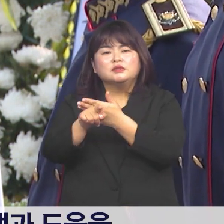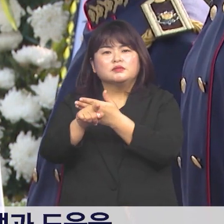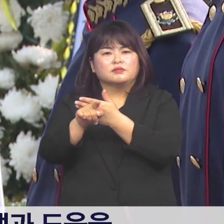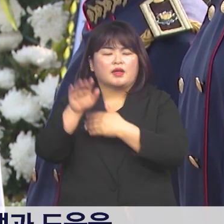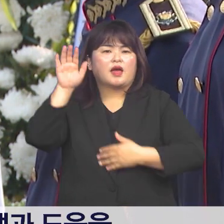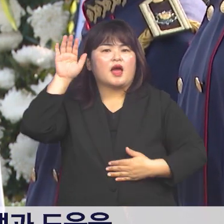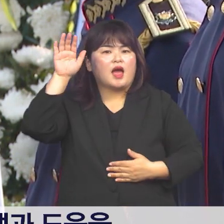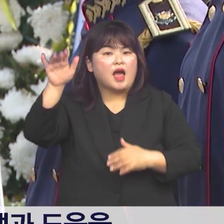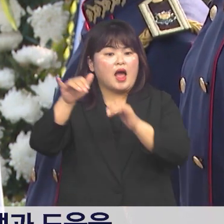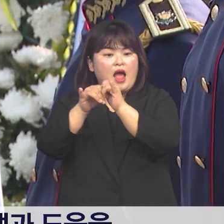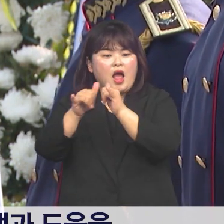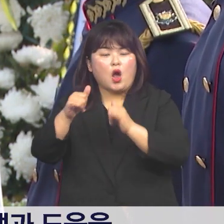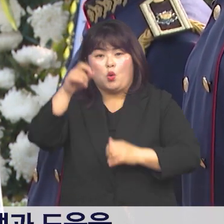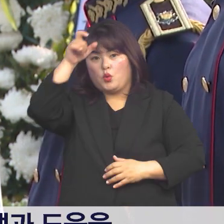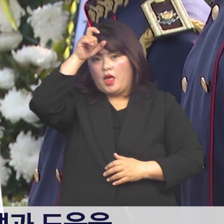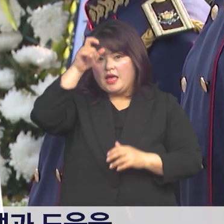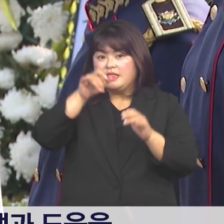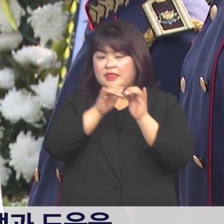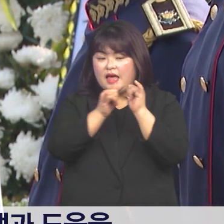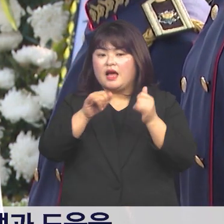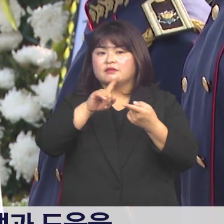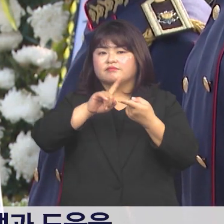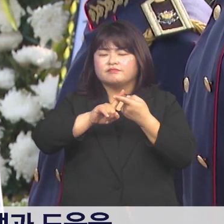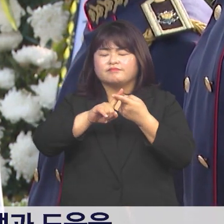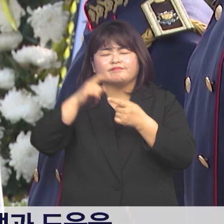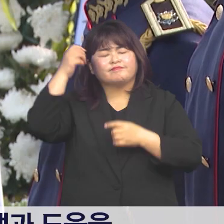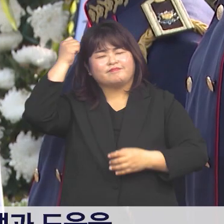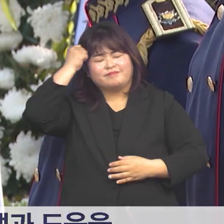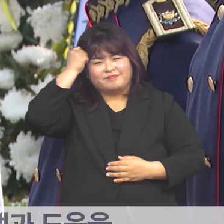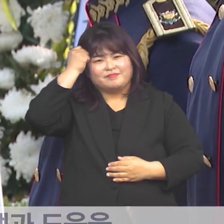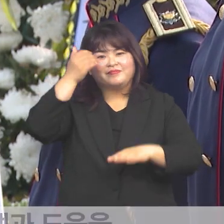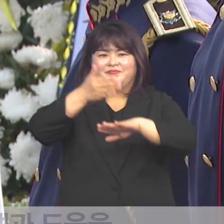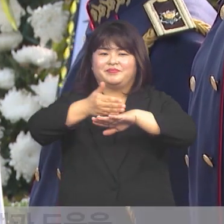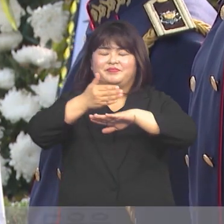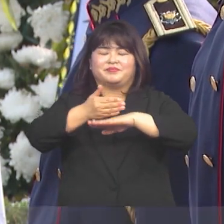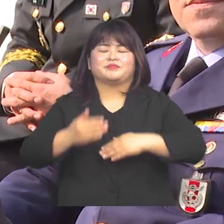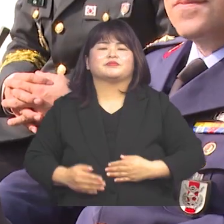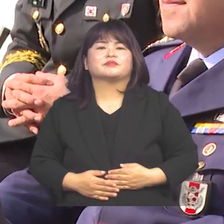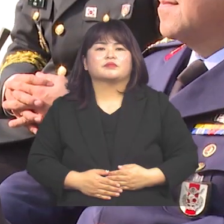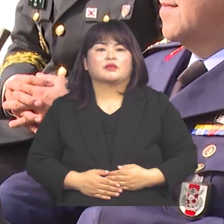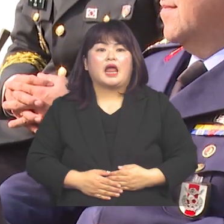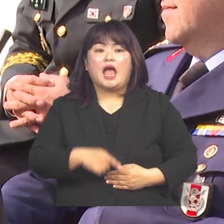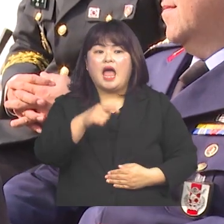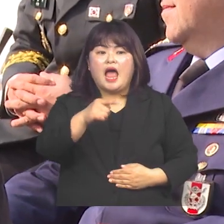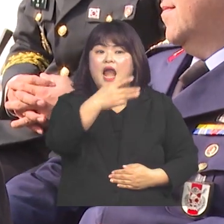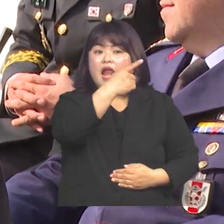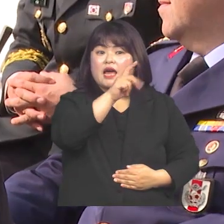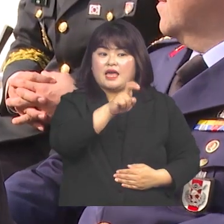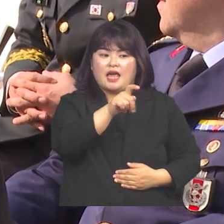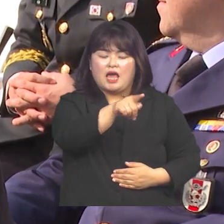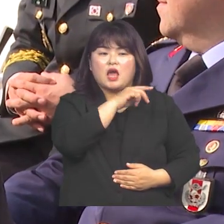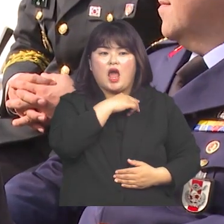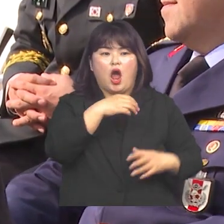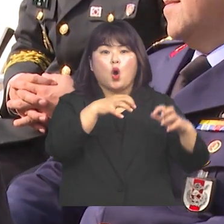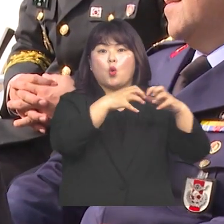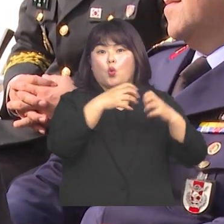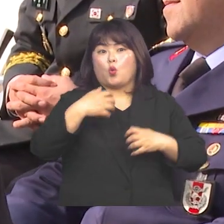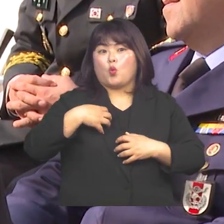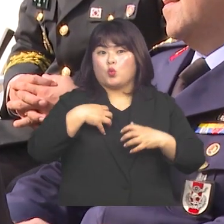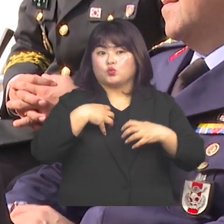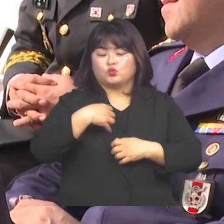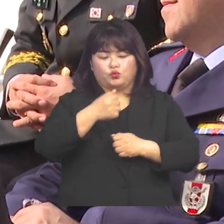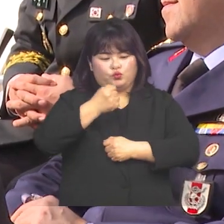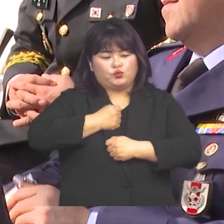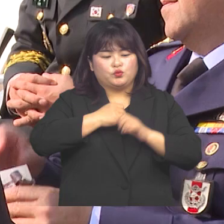gratitude to all Turkish people. Thank you very much. 라펫 달키란 튀르키예 공군